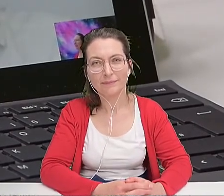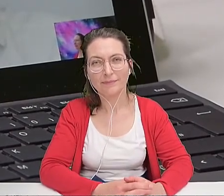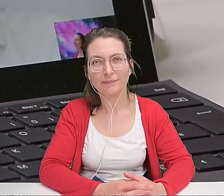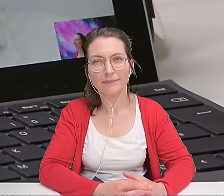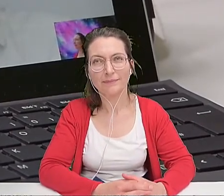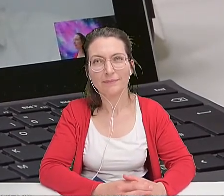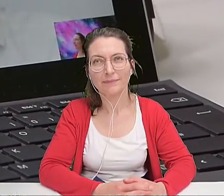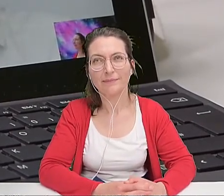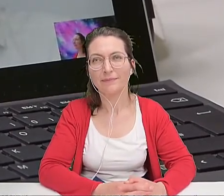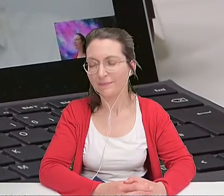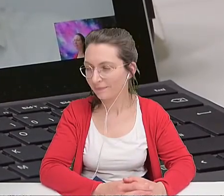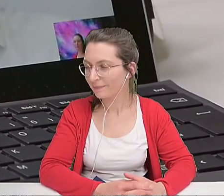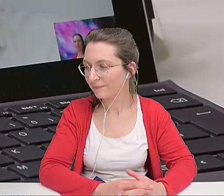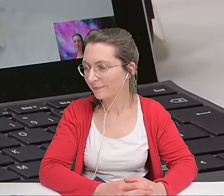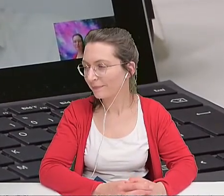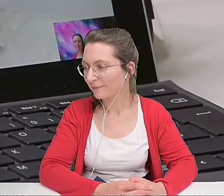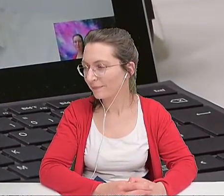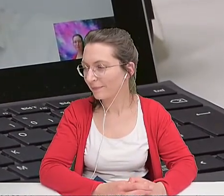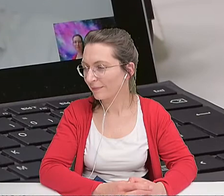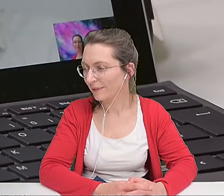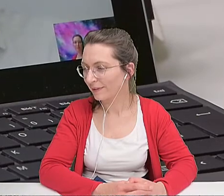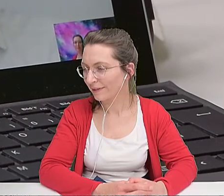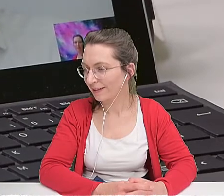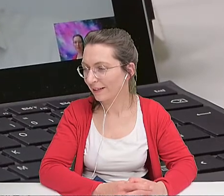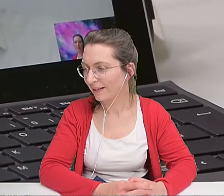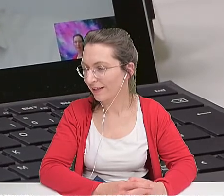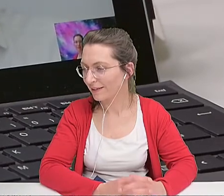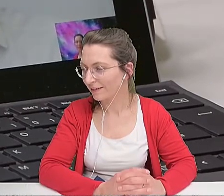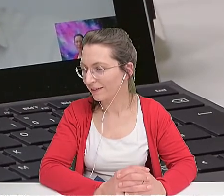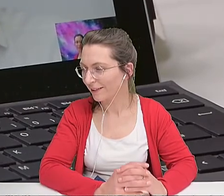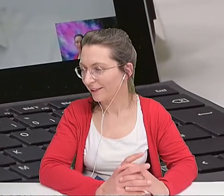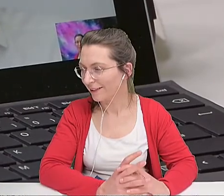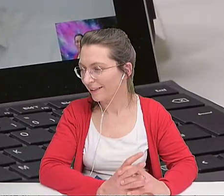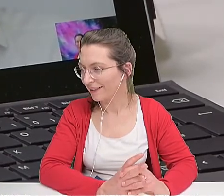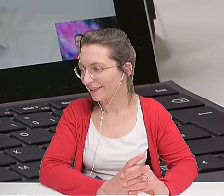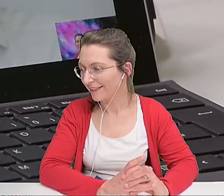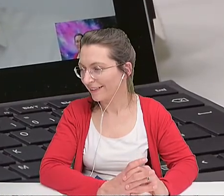jetzt nochmal meinen Bildschirm teilen, wenn ich das darf. Klar.